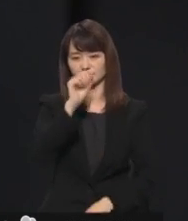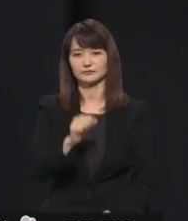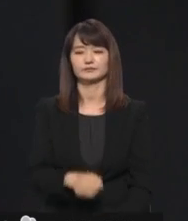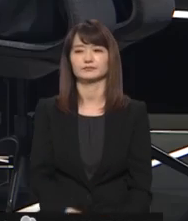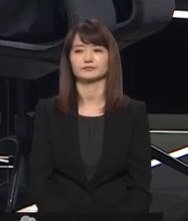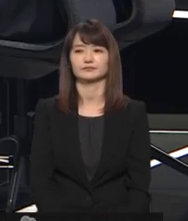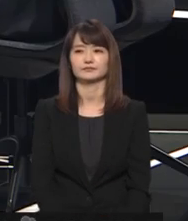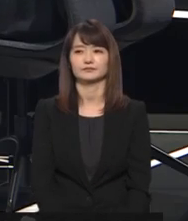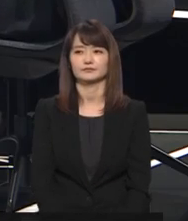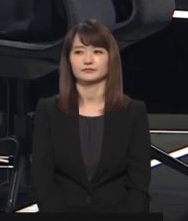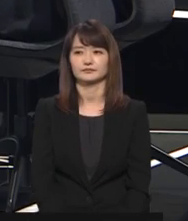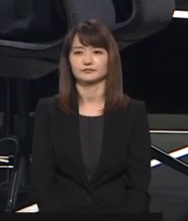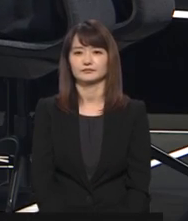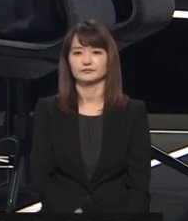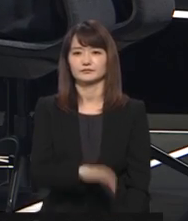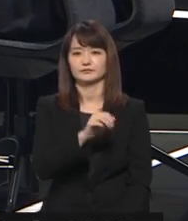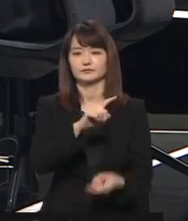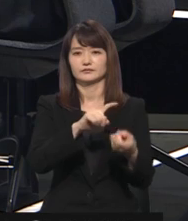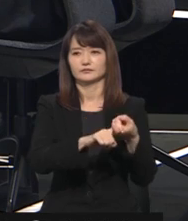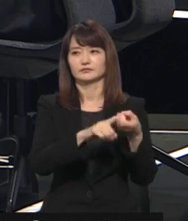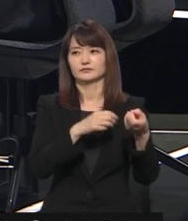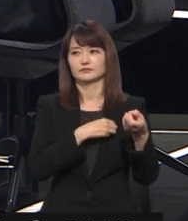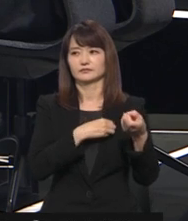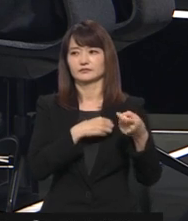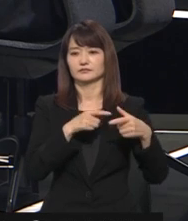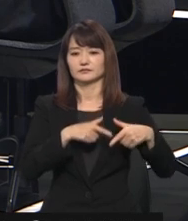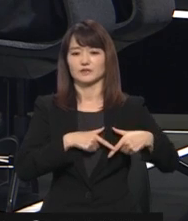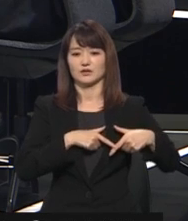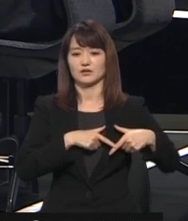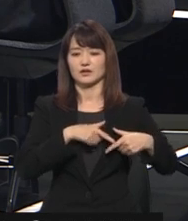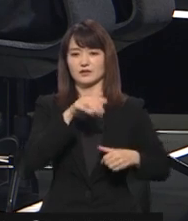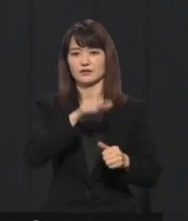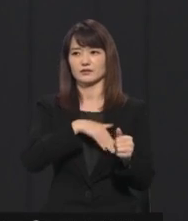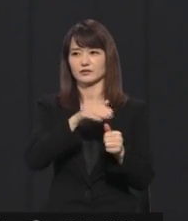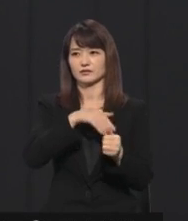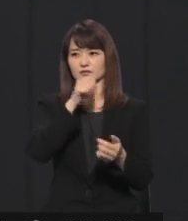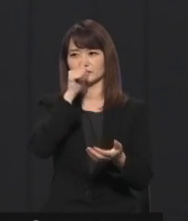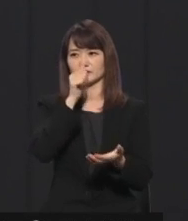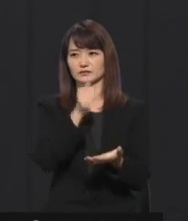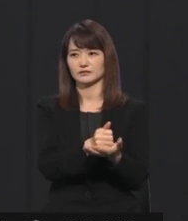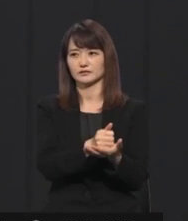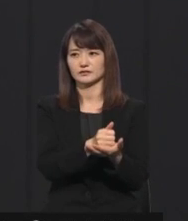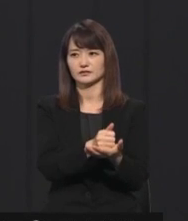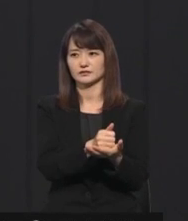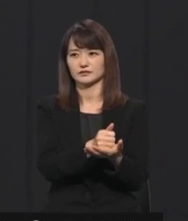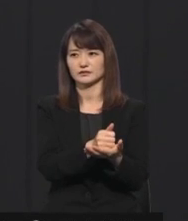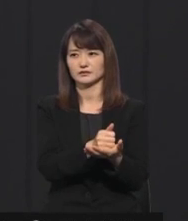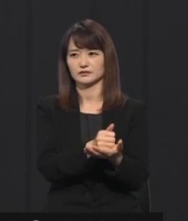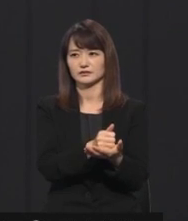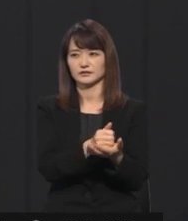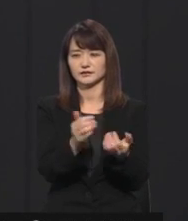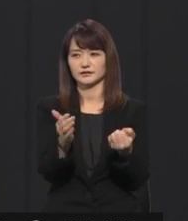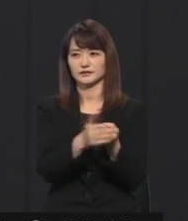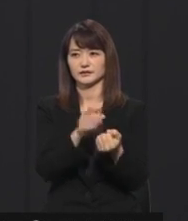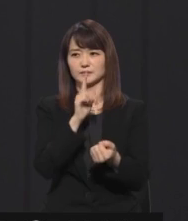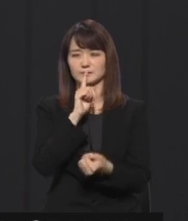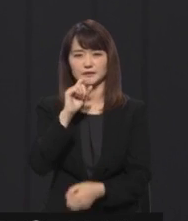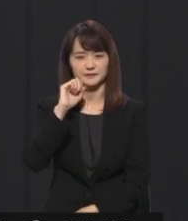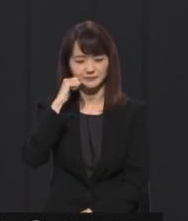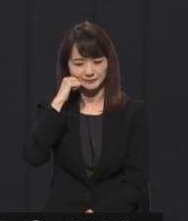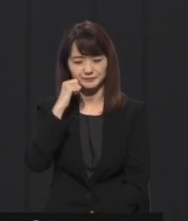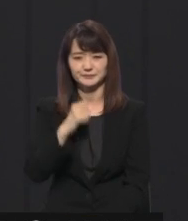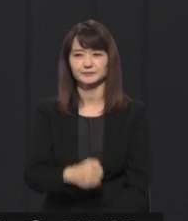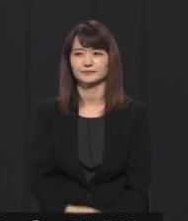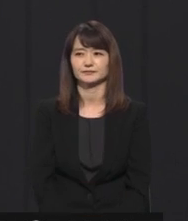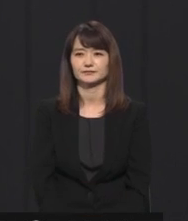물어보도록 문학관 원본 중에 한 분 한테 명 60을 당해 가지고 지금 좀 말씀들이 죄송 어조 심 스러운 데요 내 무원 님한테 소송